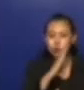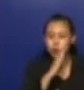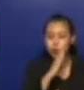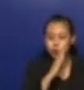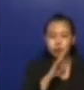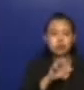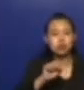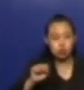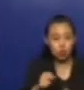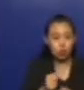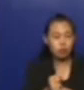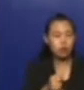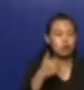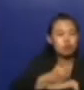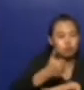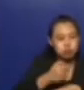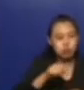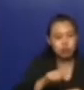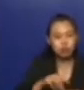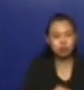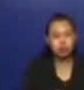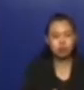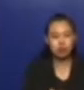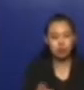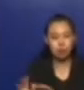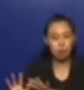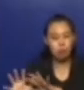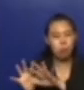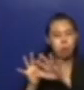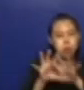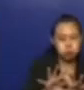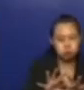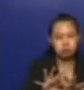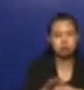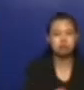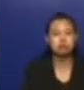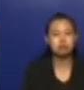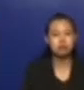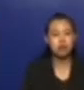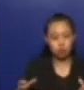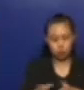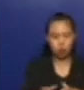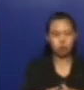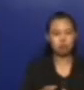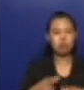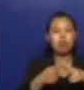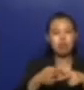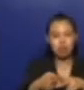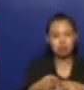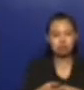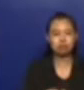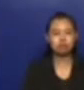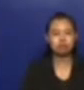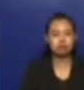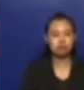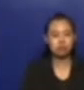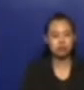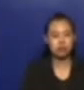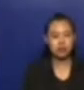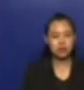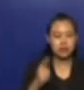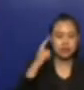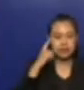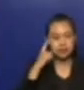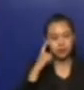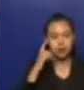าอย่างล้นครับมาตั้งพรรคเองเลยไม่ต้องลอยตัวอยู่อย่างนี้แล้วท่านจะได้ชื่อว่าเป็นนักประช